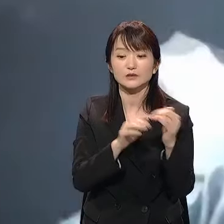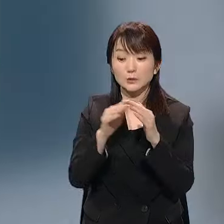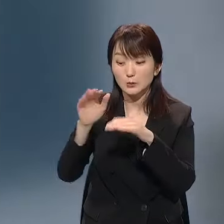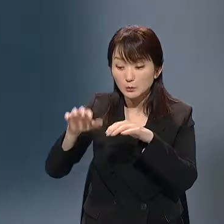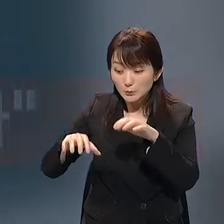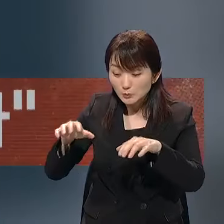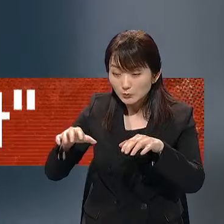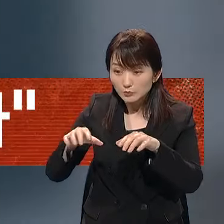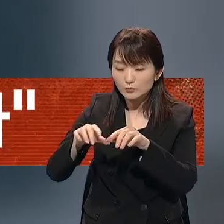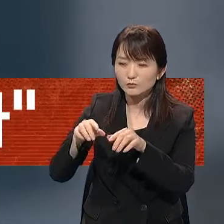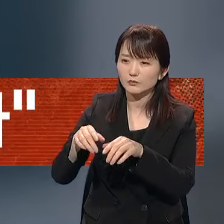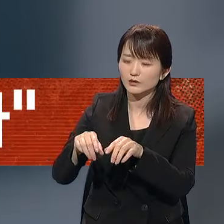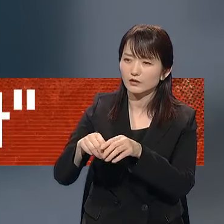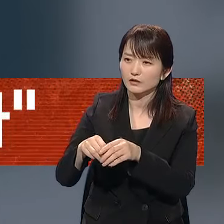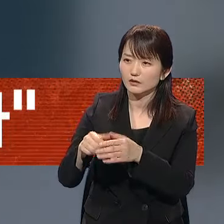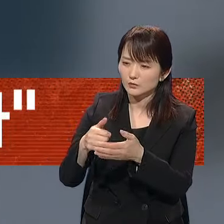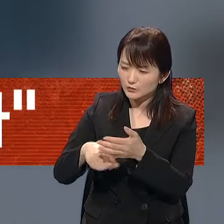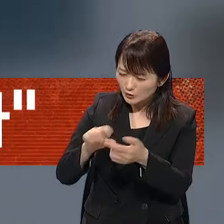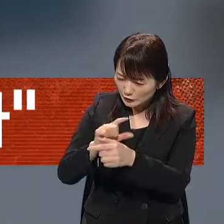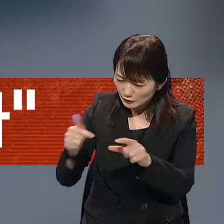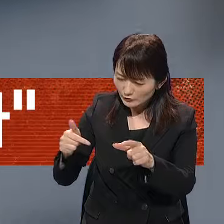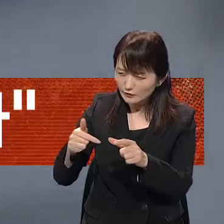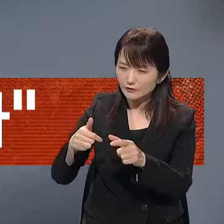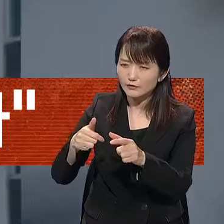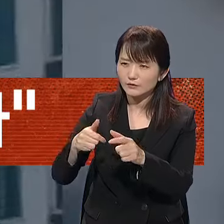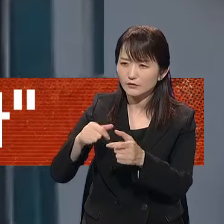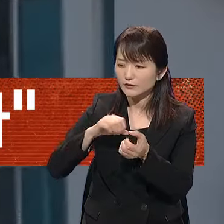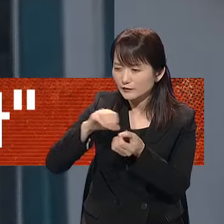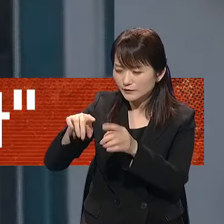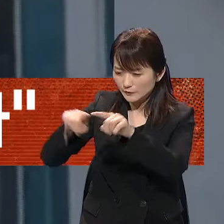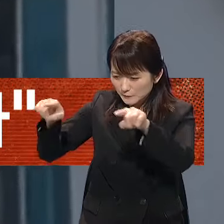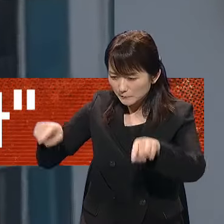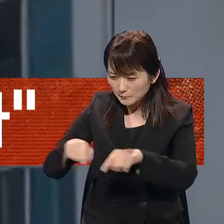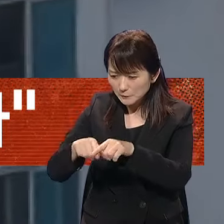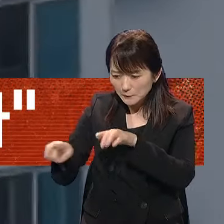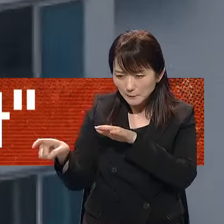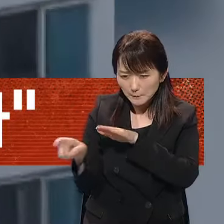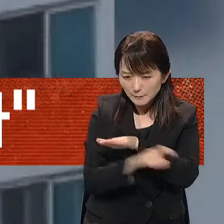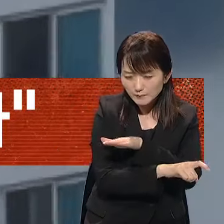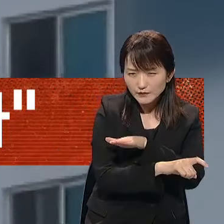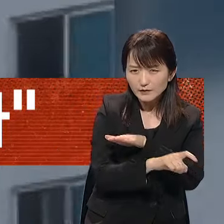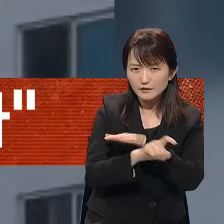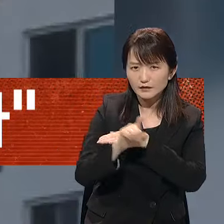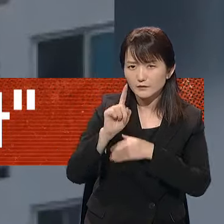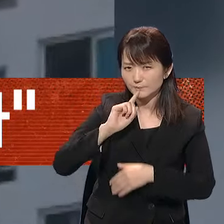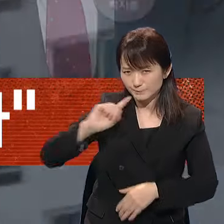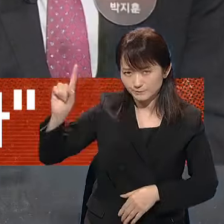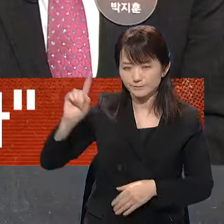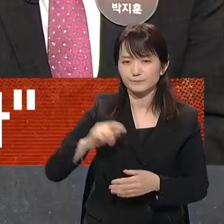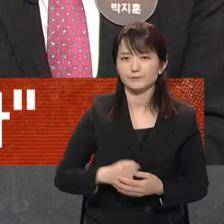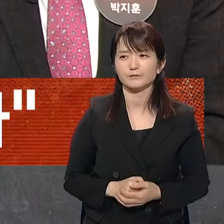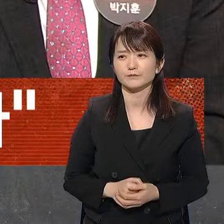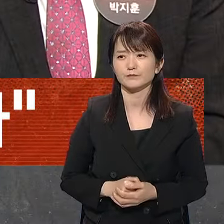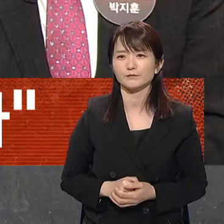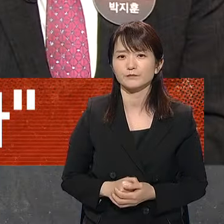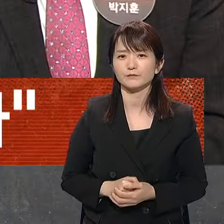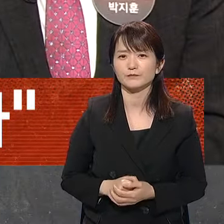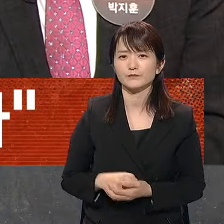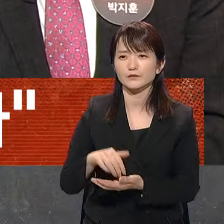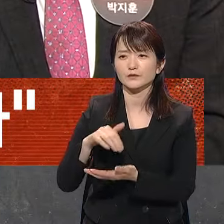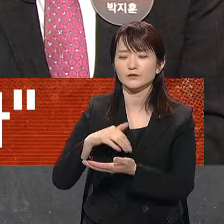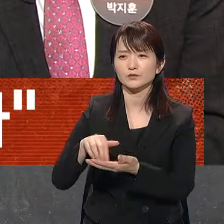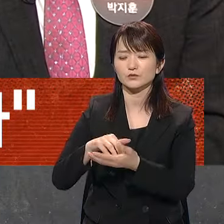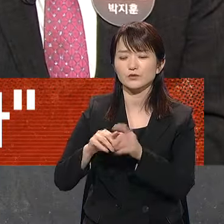있는 뭐 음식물이라든지 생활용품, 택배를 좀 훔친다 이런 제보가 접수가 됐고요. 10여 명 정도가